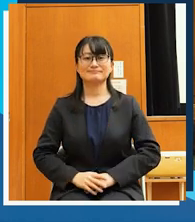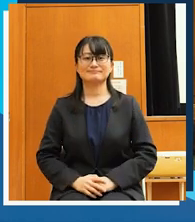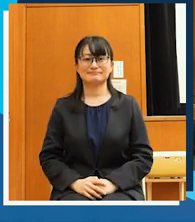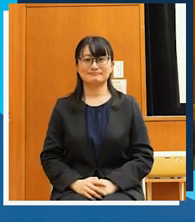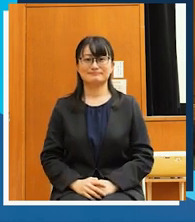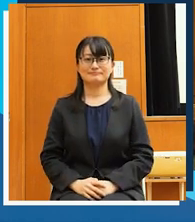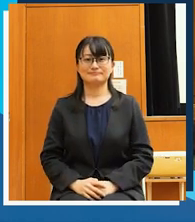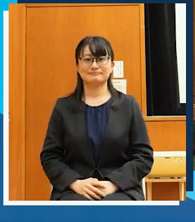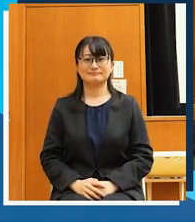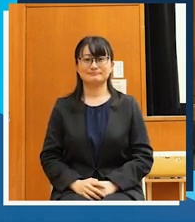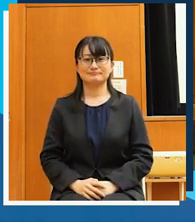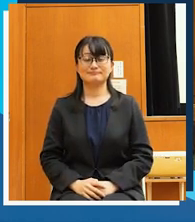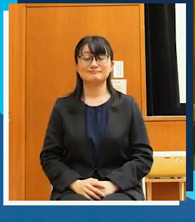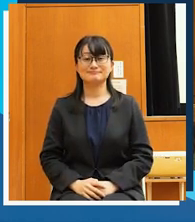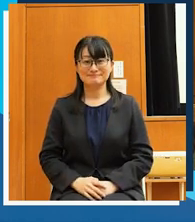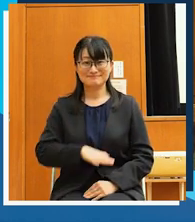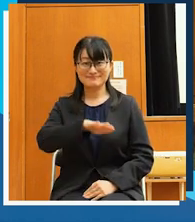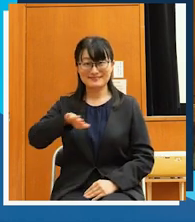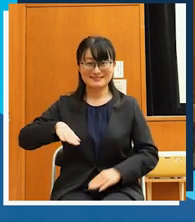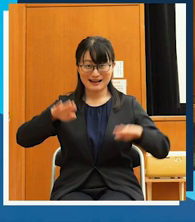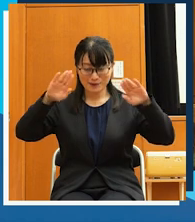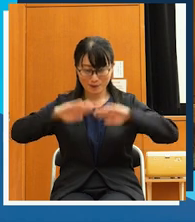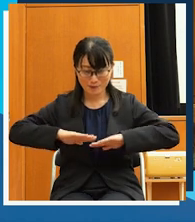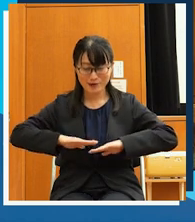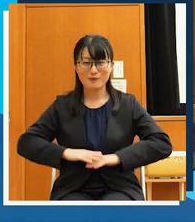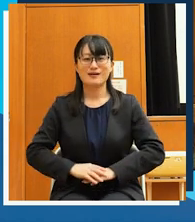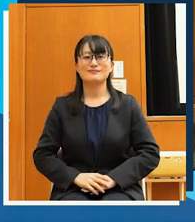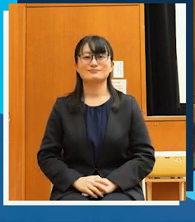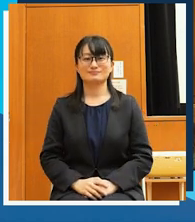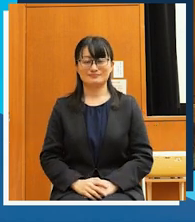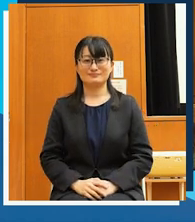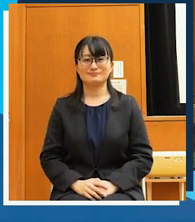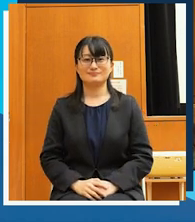ますえっと皆さんこんばんは